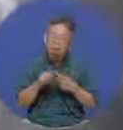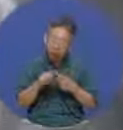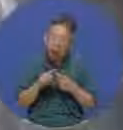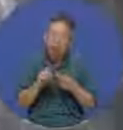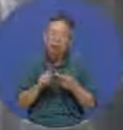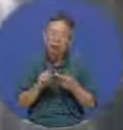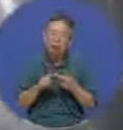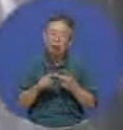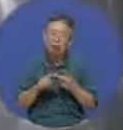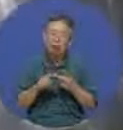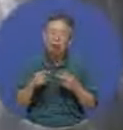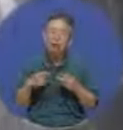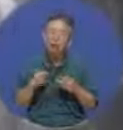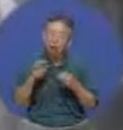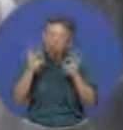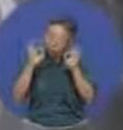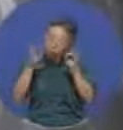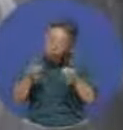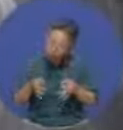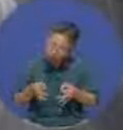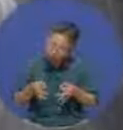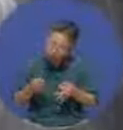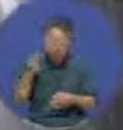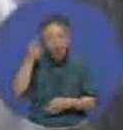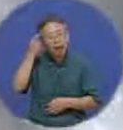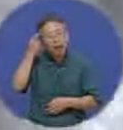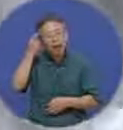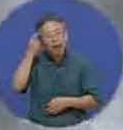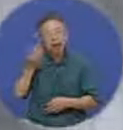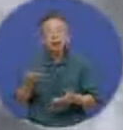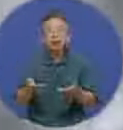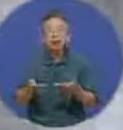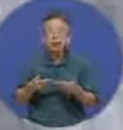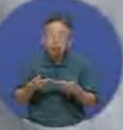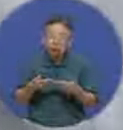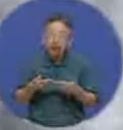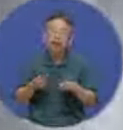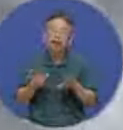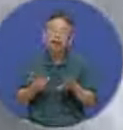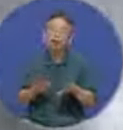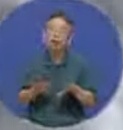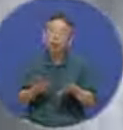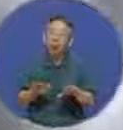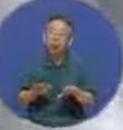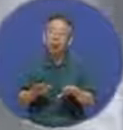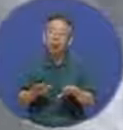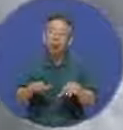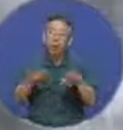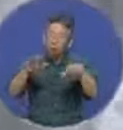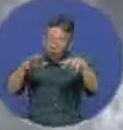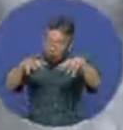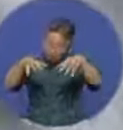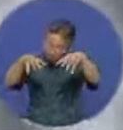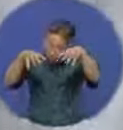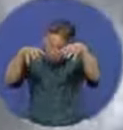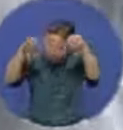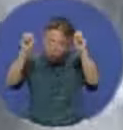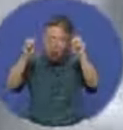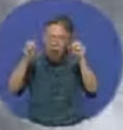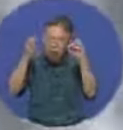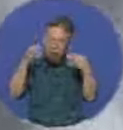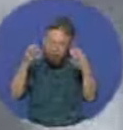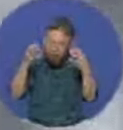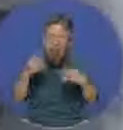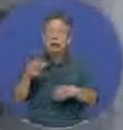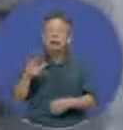か振り返るっていうようなことを感じていただいて、今日もすごく雨上がりだったんです、暑いんです